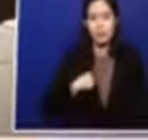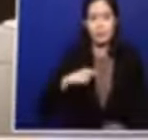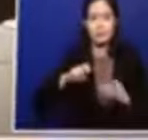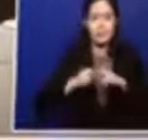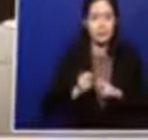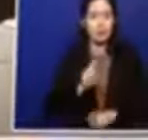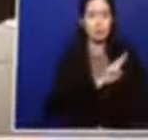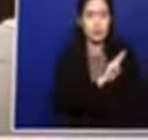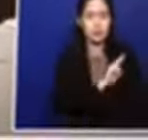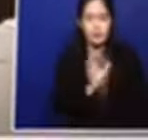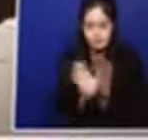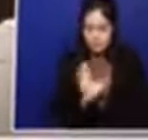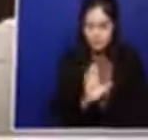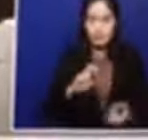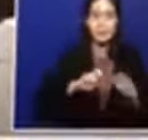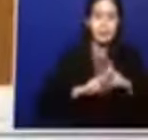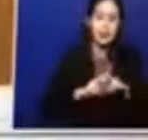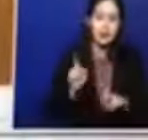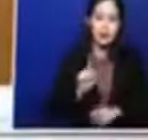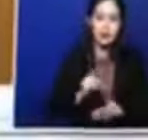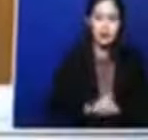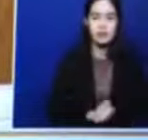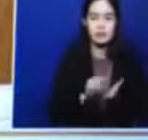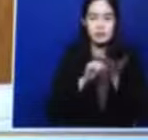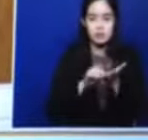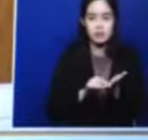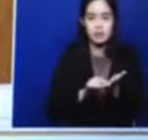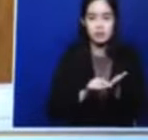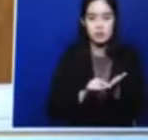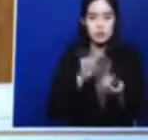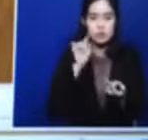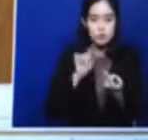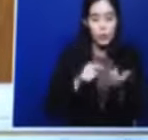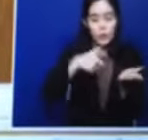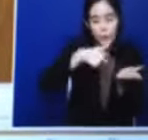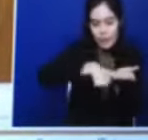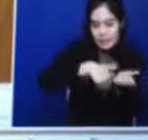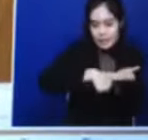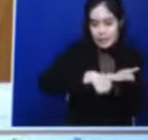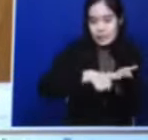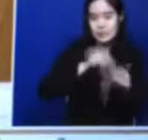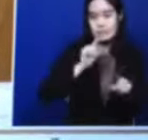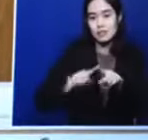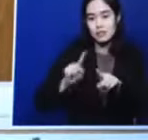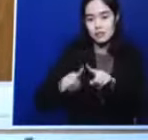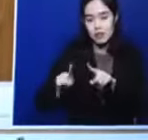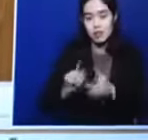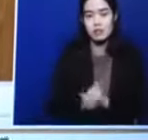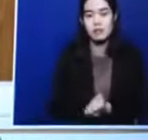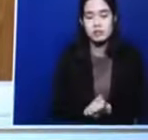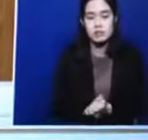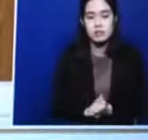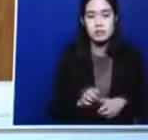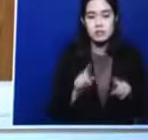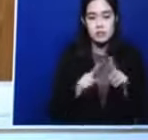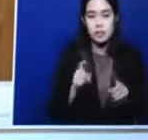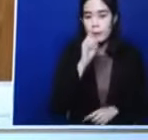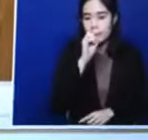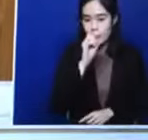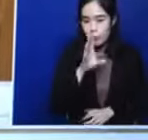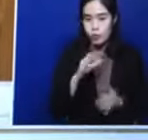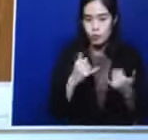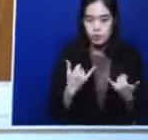หรือว่าในปัญหาเช่นเรื่องการยื่นบัญชีทรัพย์สินหรือภาษีใดๆนะครับแต่บังเอิญท่านผู้อภิปรายท่านได้กรุณาได้กล่าวถึงข้อ